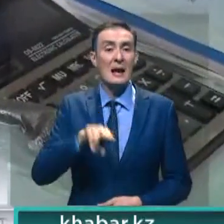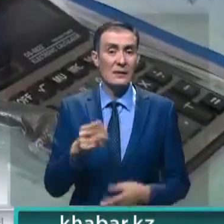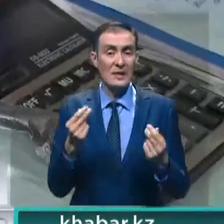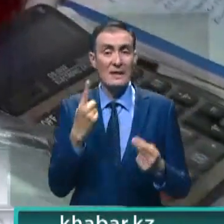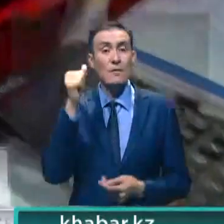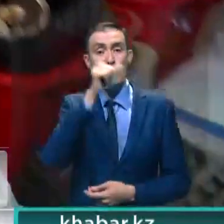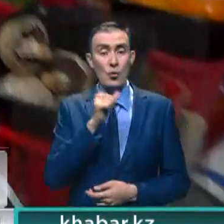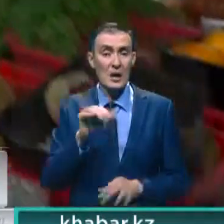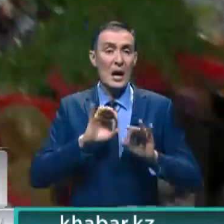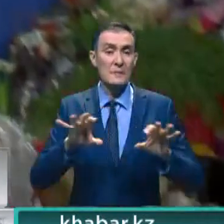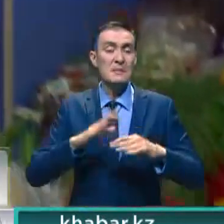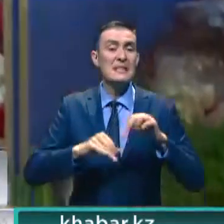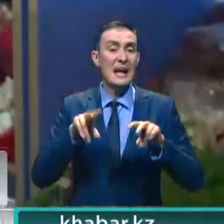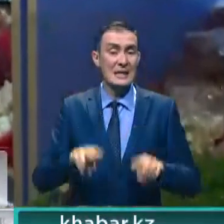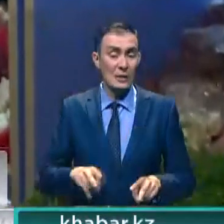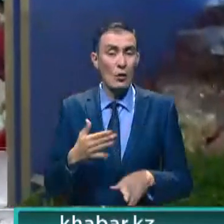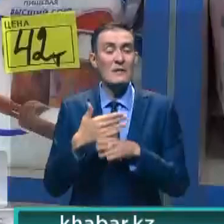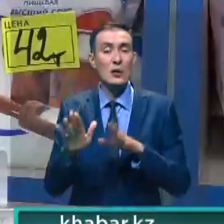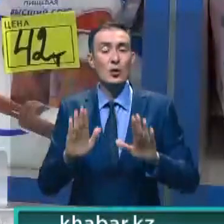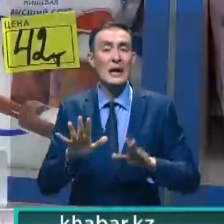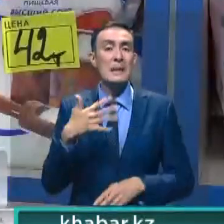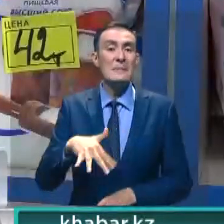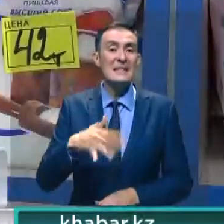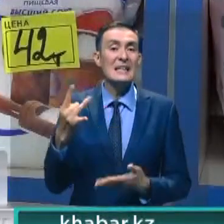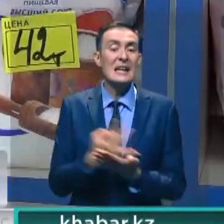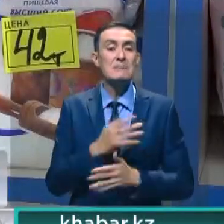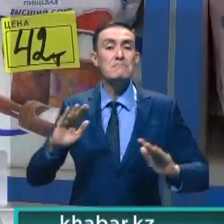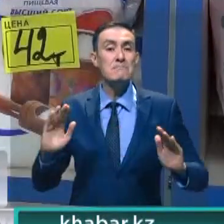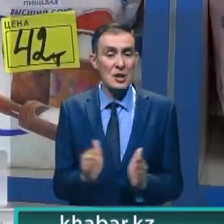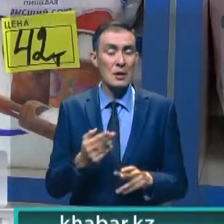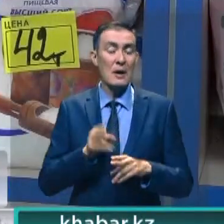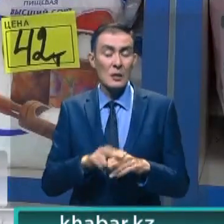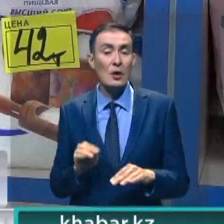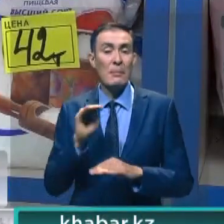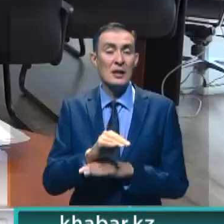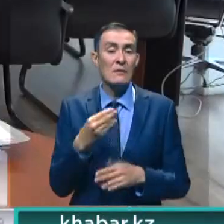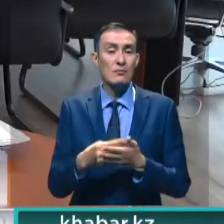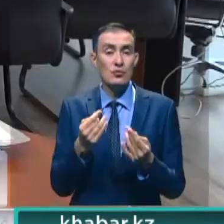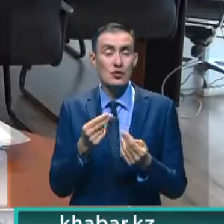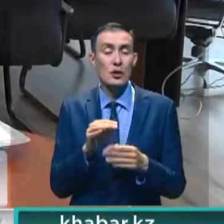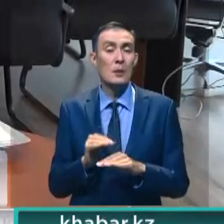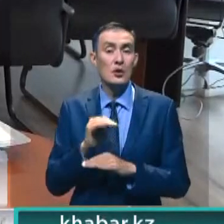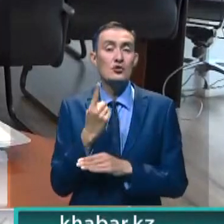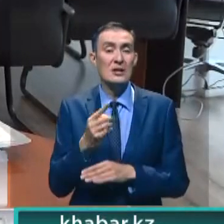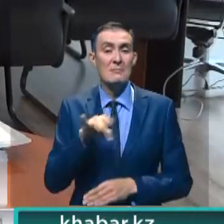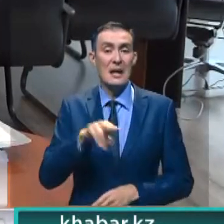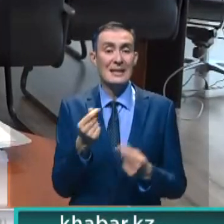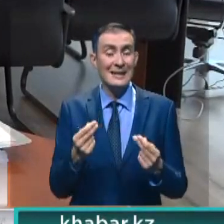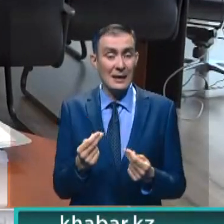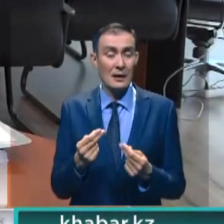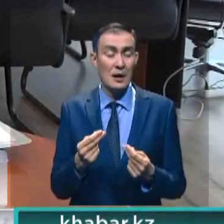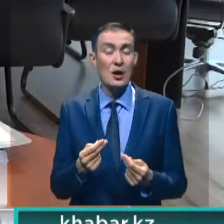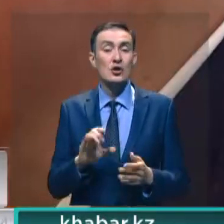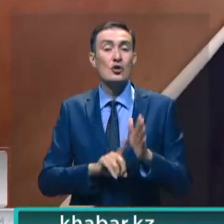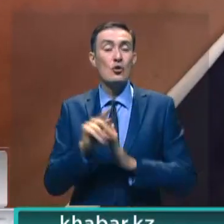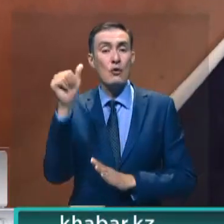тенге в год, объясняют специалисты. Но выделяется в 50 раз меньше. Поэтому дополнительно из бюджета области дают еще 1 миллиард тенге. С